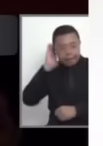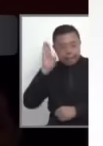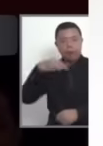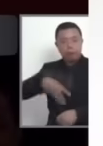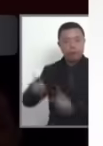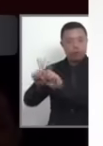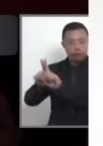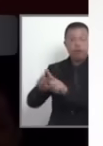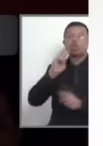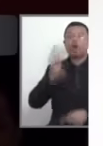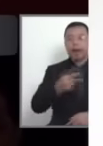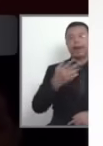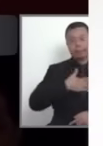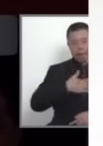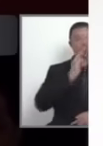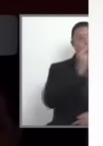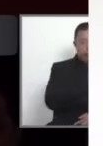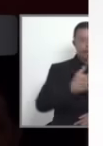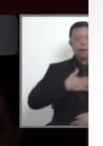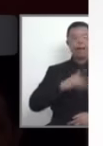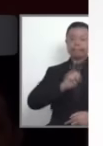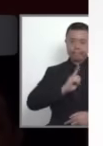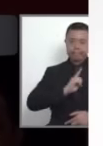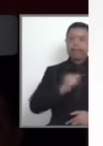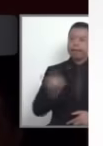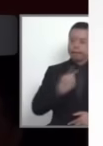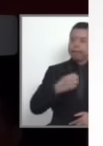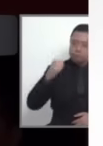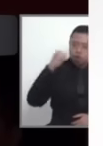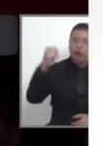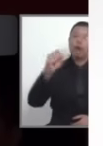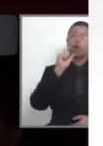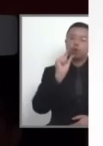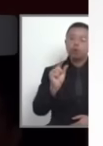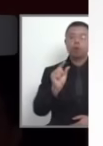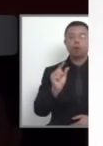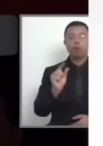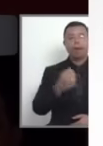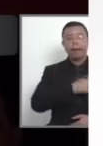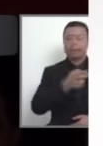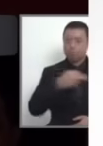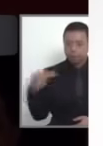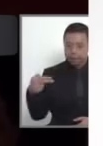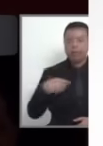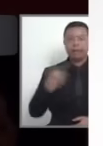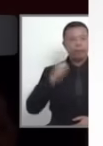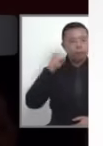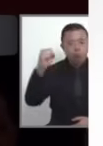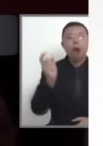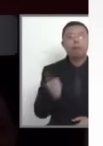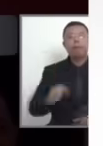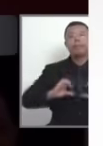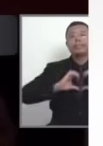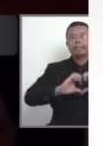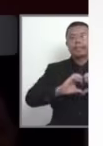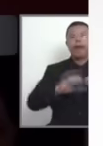Ibu Megawati, Pak SBY, dan Pak Jokowi. Tapi yang paling penting, Putri, yang paling penting, beliau sudah menyampaikan, beliau akan